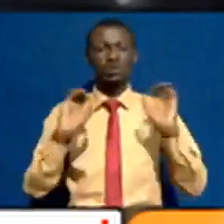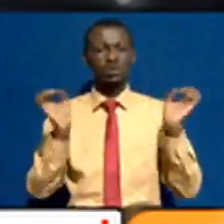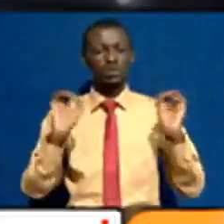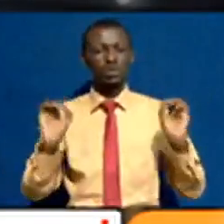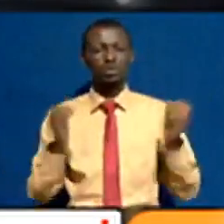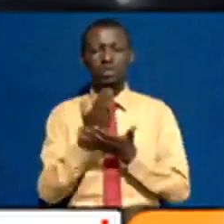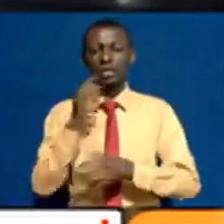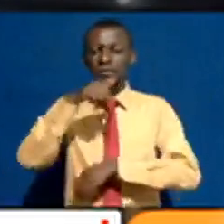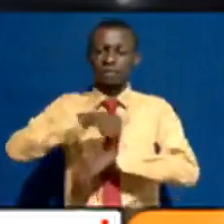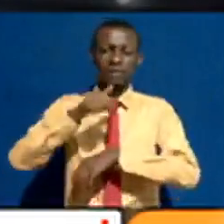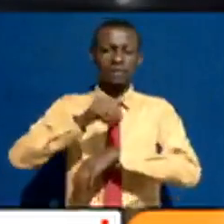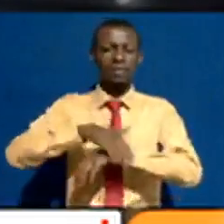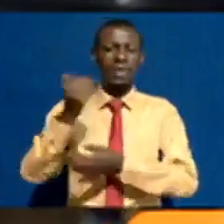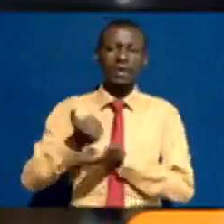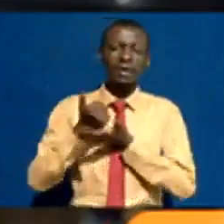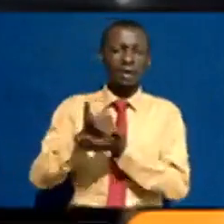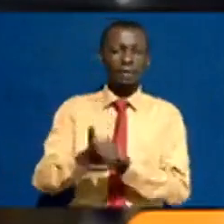tukipata usaidizi kutoka